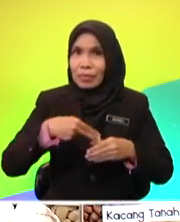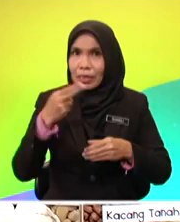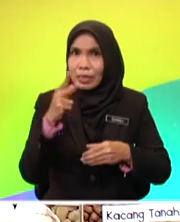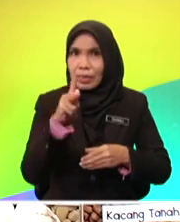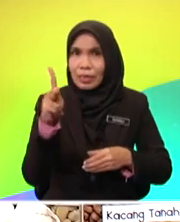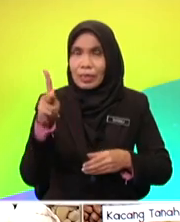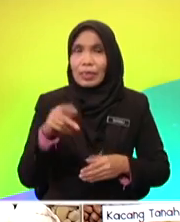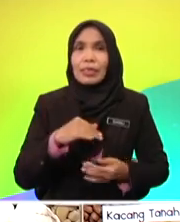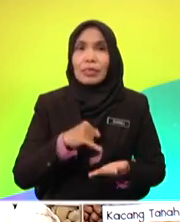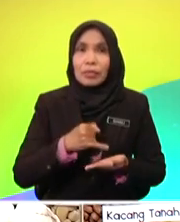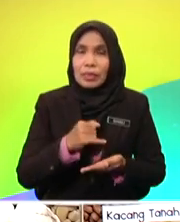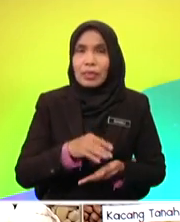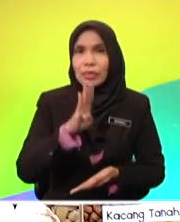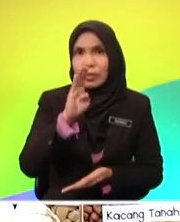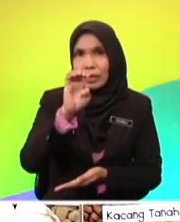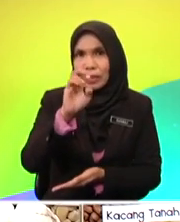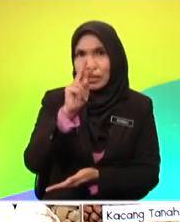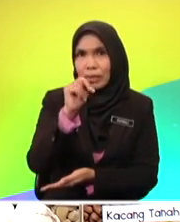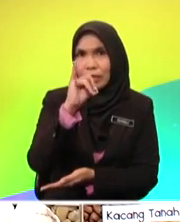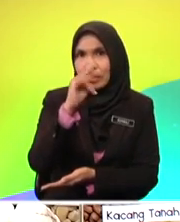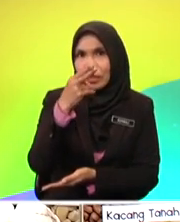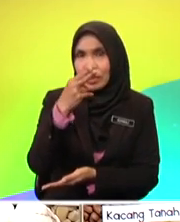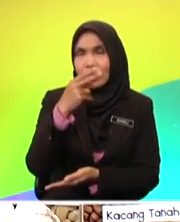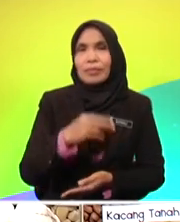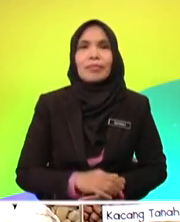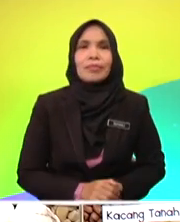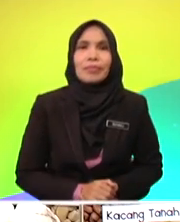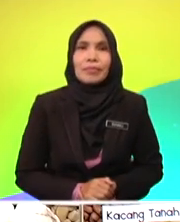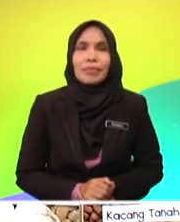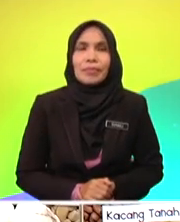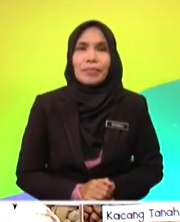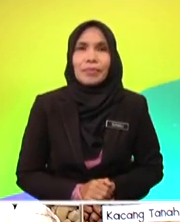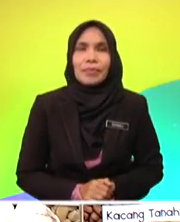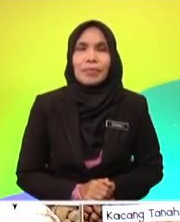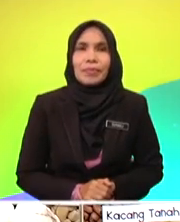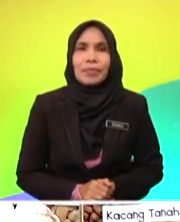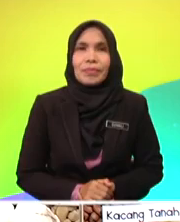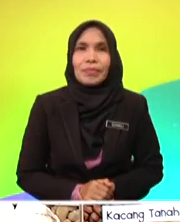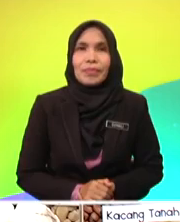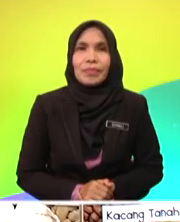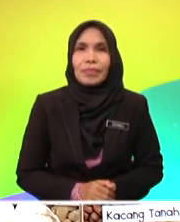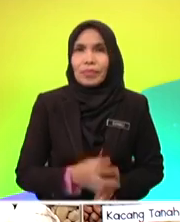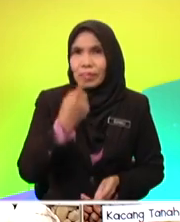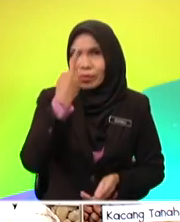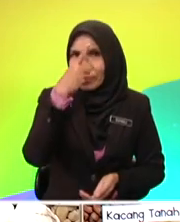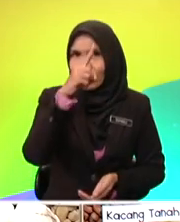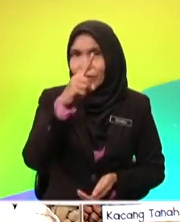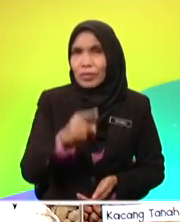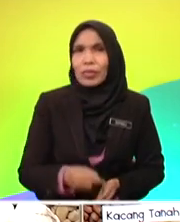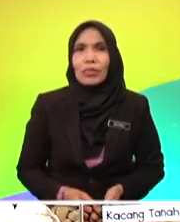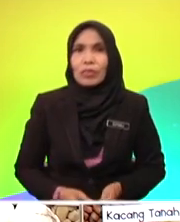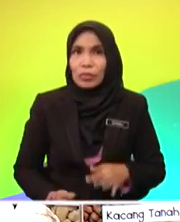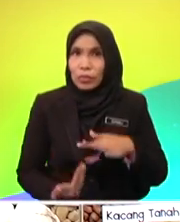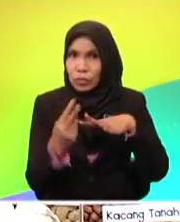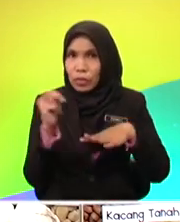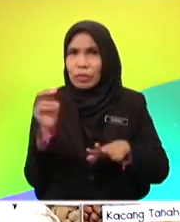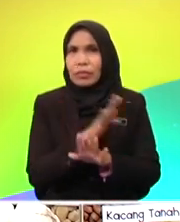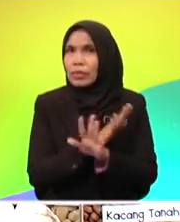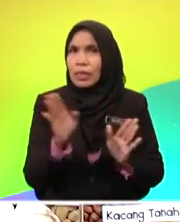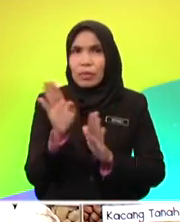salah satu cara tumbuhan untuk membiak adalah melalui biji bening. Dan untuk tumbuhan tak berbunga pula,